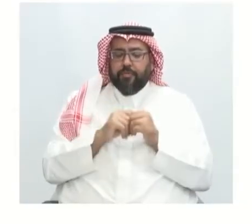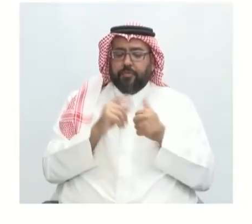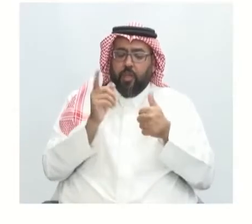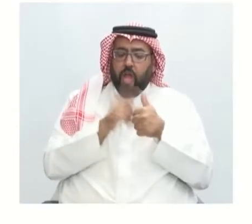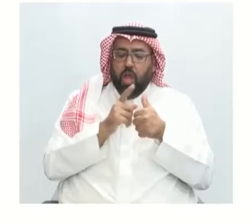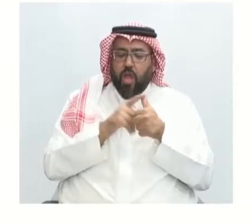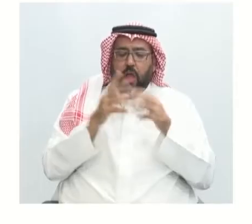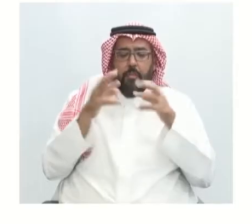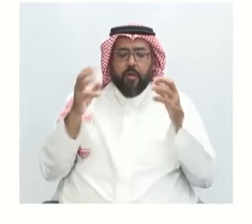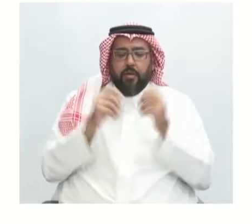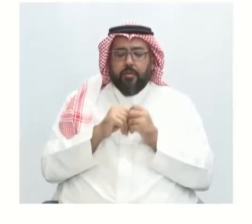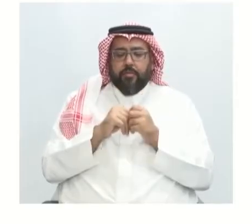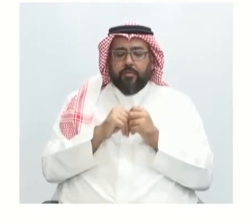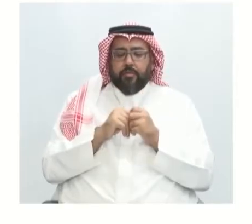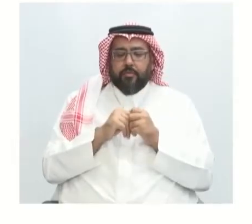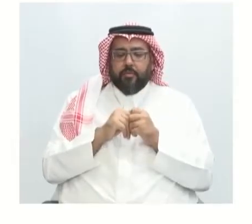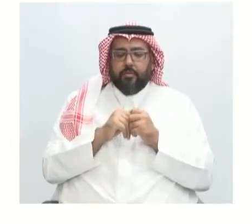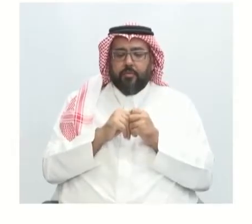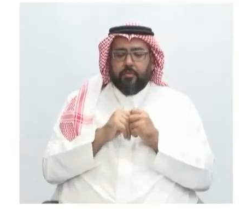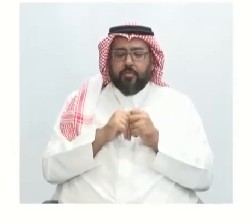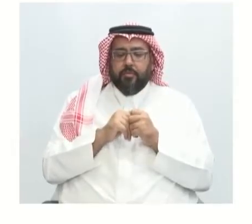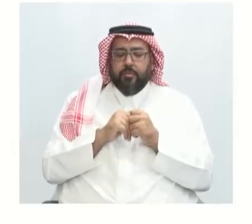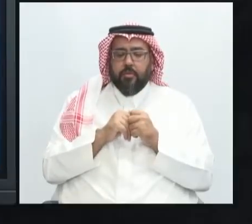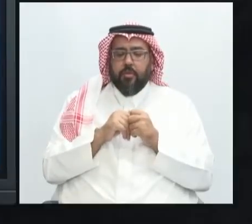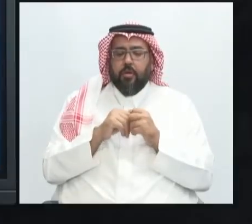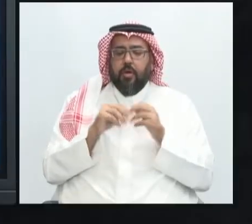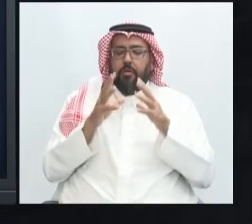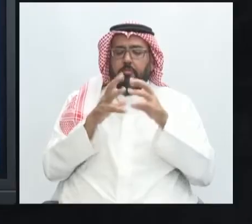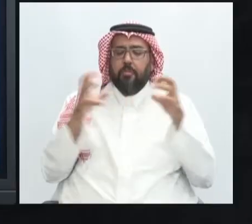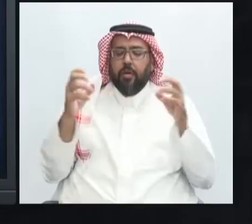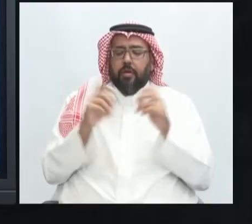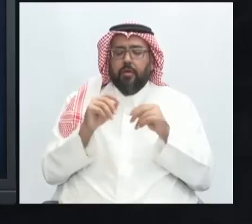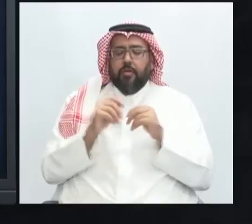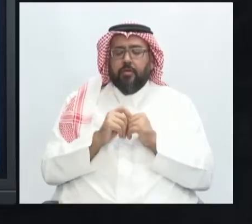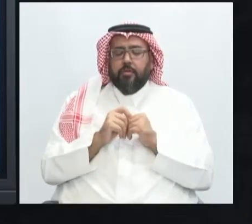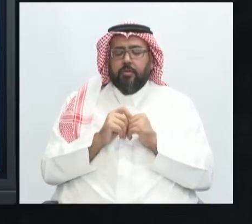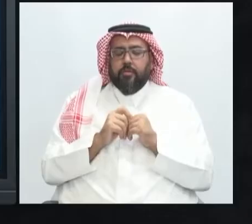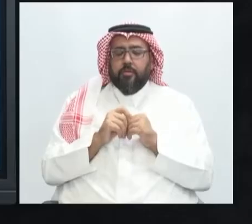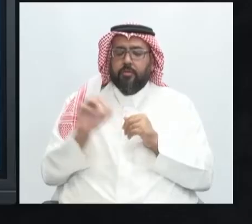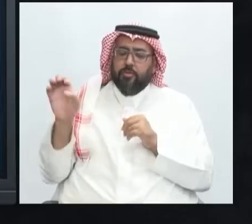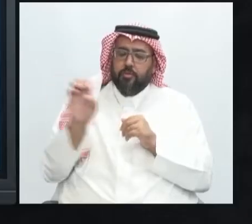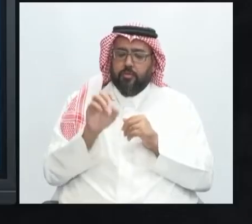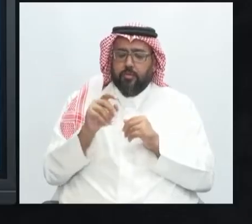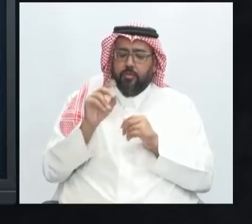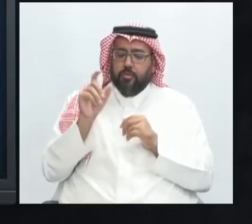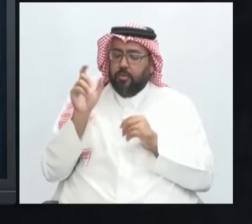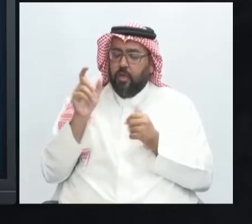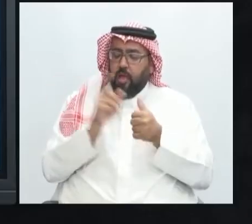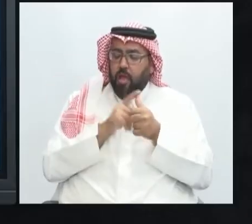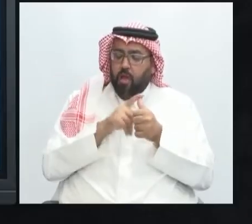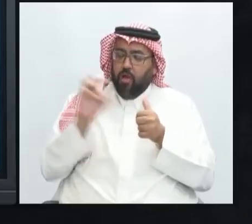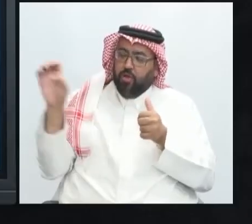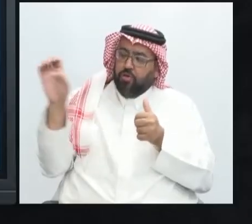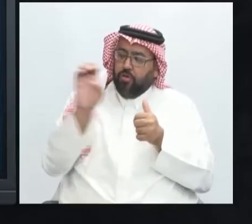فماذا تعني هذه الجمل الثلاث ما معنى هذه الجمل الثلاث دعونا نتعرف